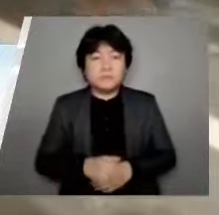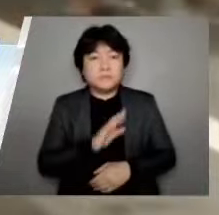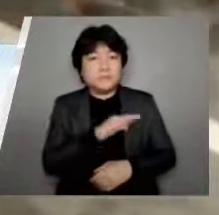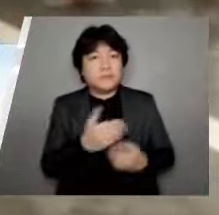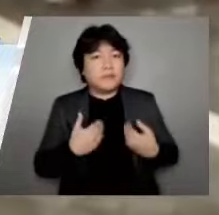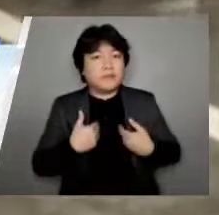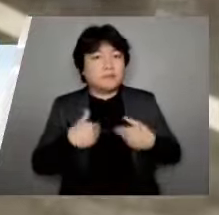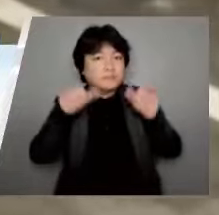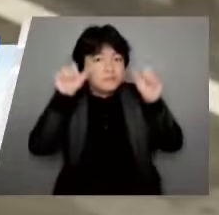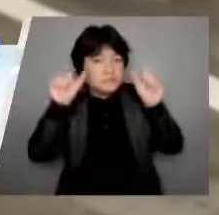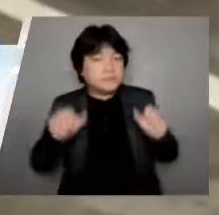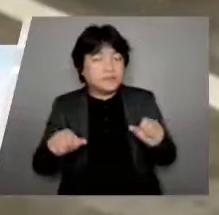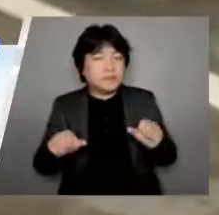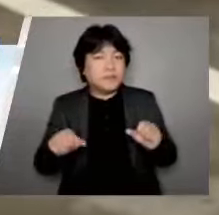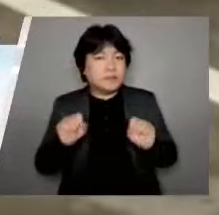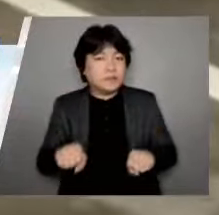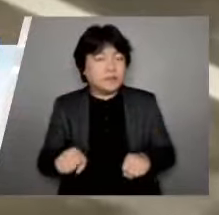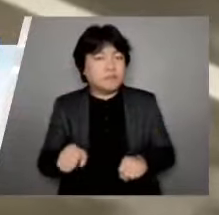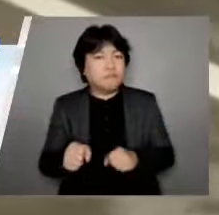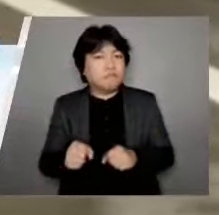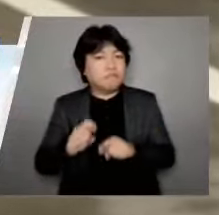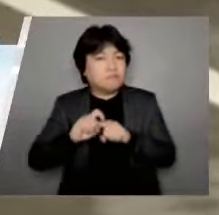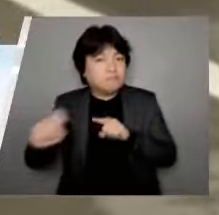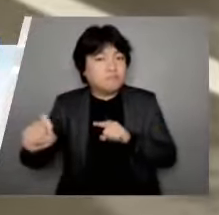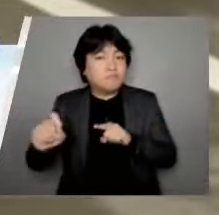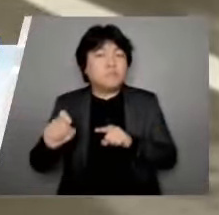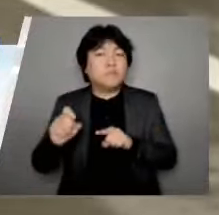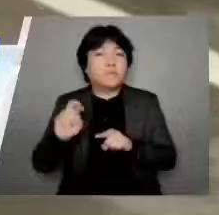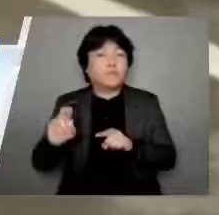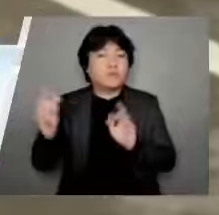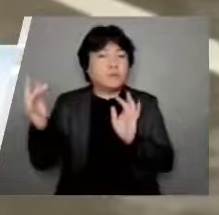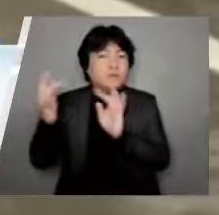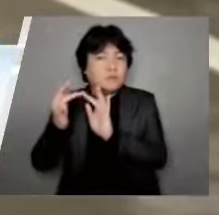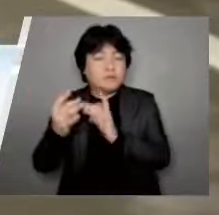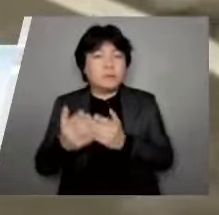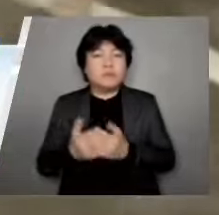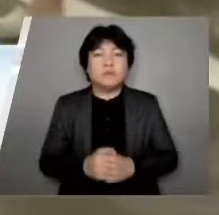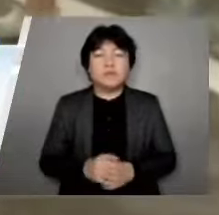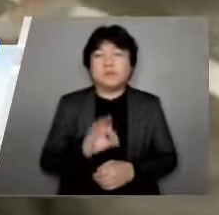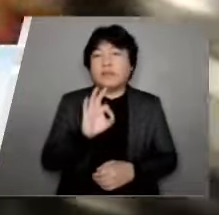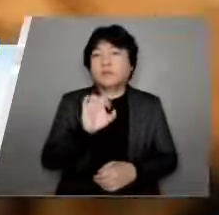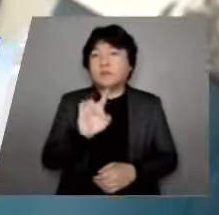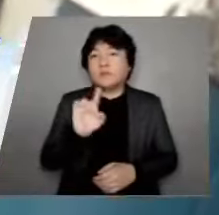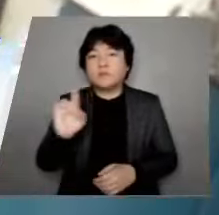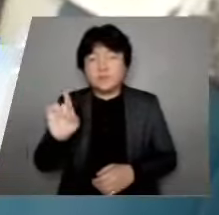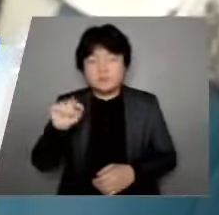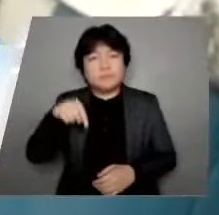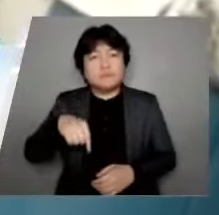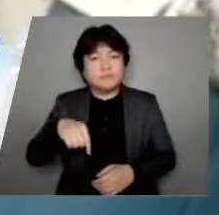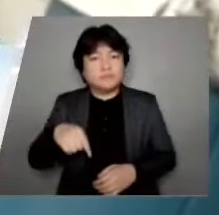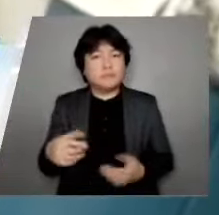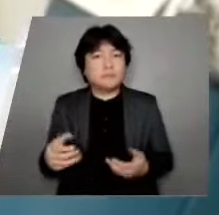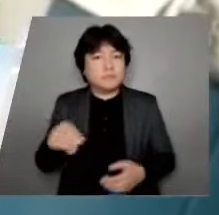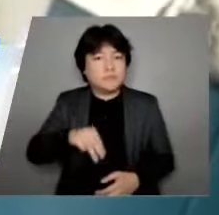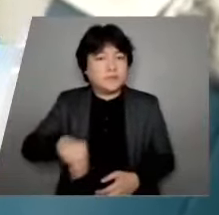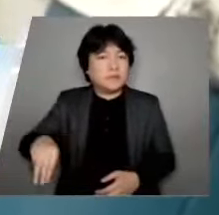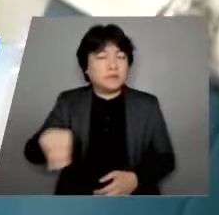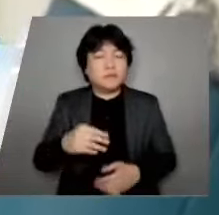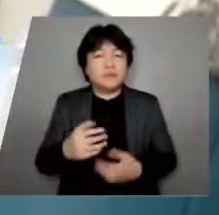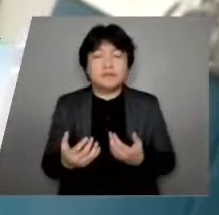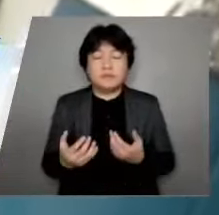at pwede sila mag-text MJS. Yun po ay ang aming parang 911 dito sa syudad namin para matuntun namin